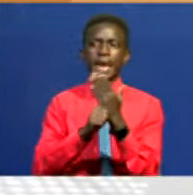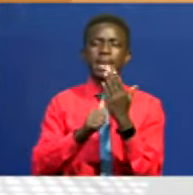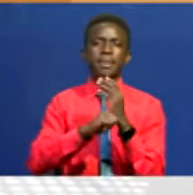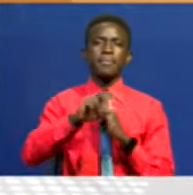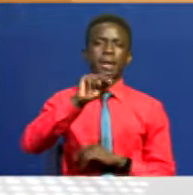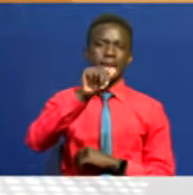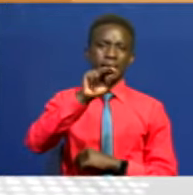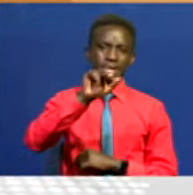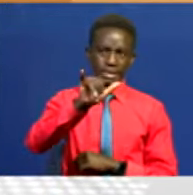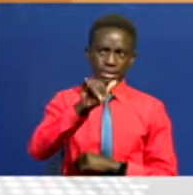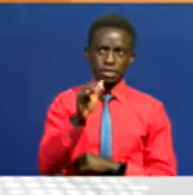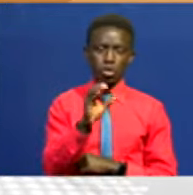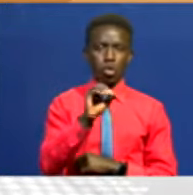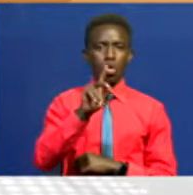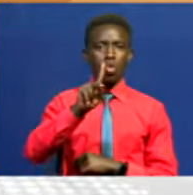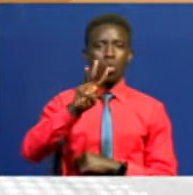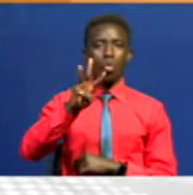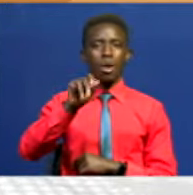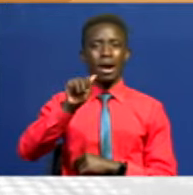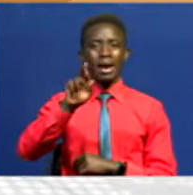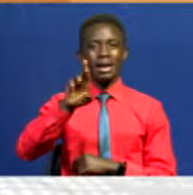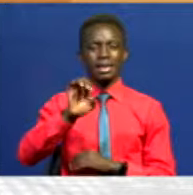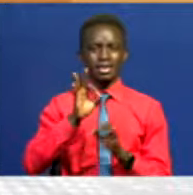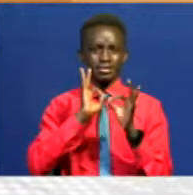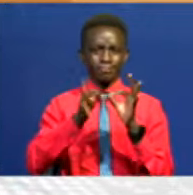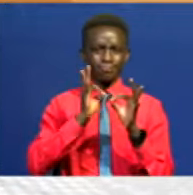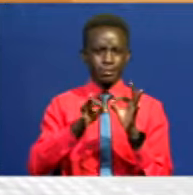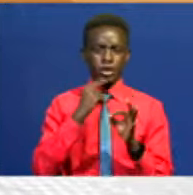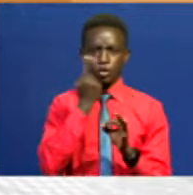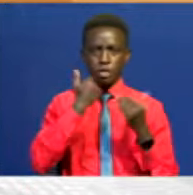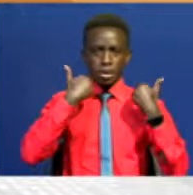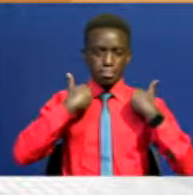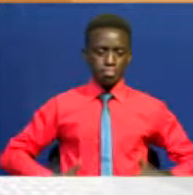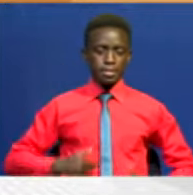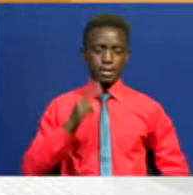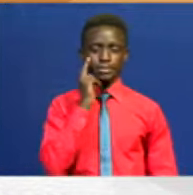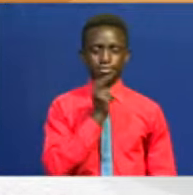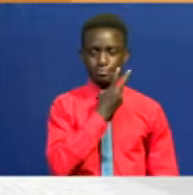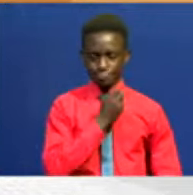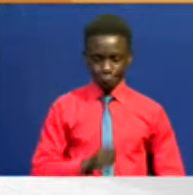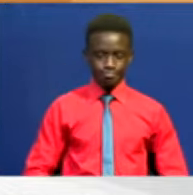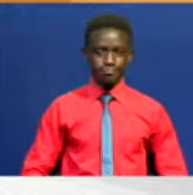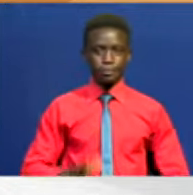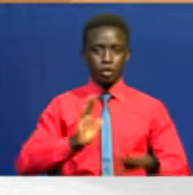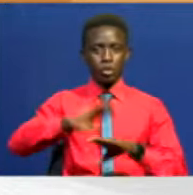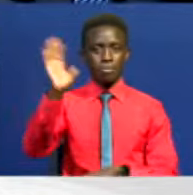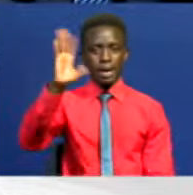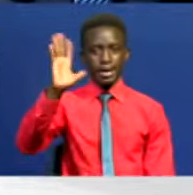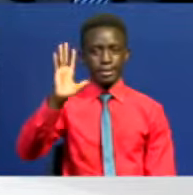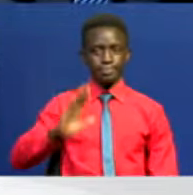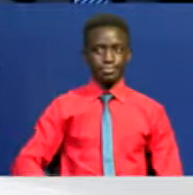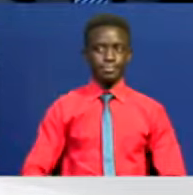Okware, naye anayekupeperushia matangazo haya kwa upande wa ishara ni Brian Moraru. Kwa heri.